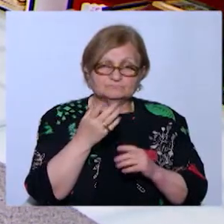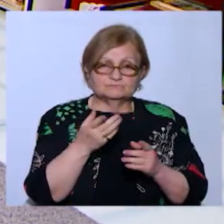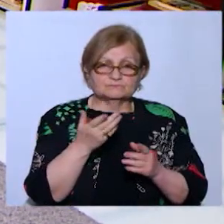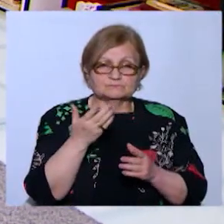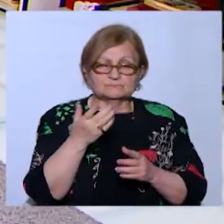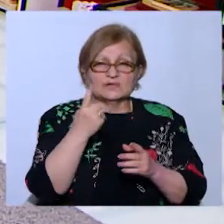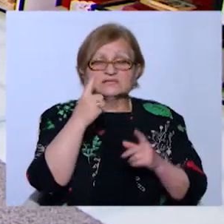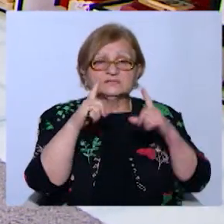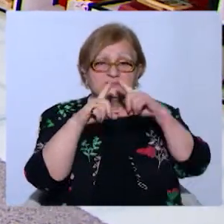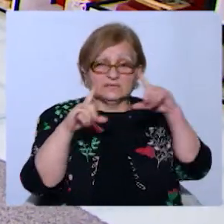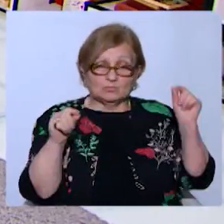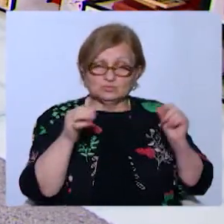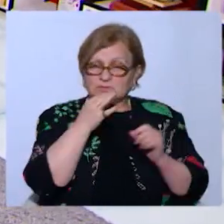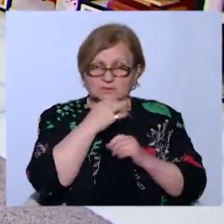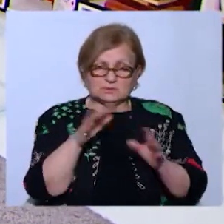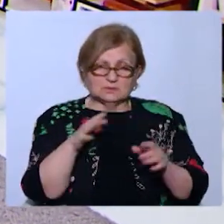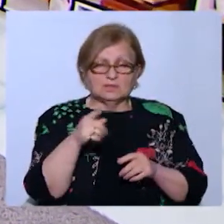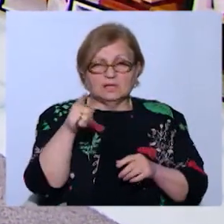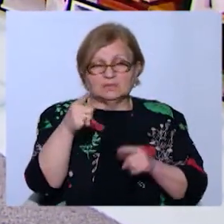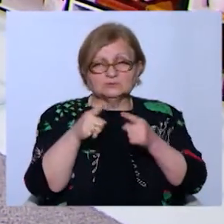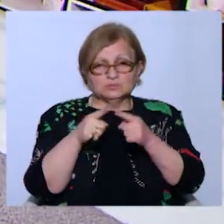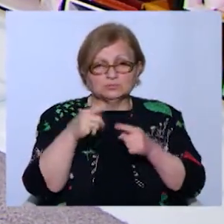რაიმე სამკუთხედს და ეს არის 30